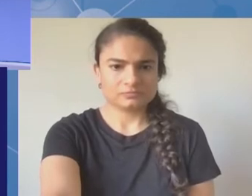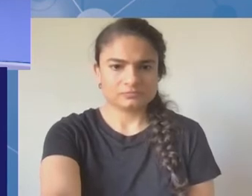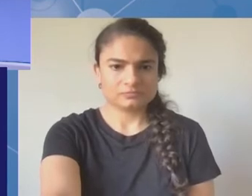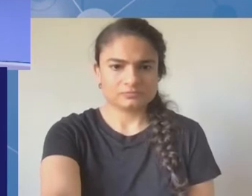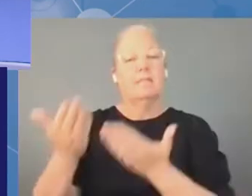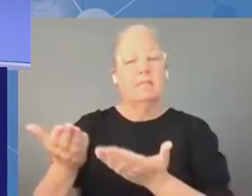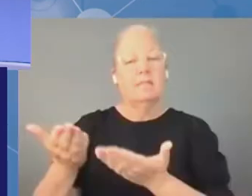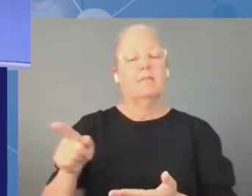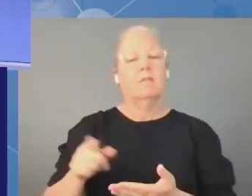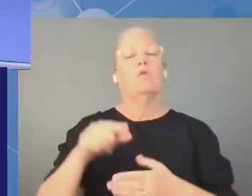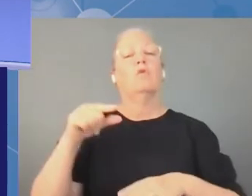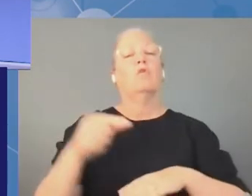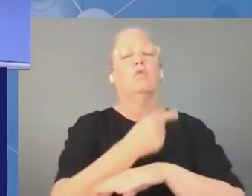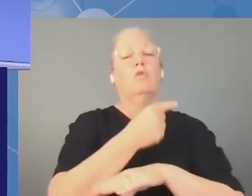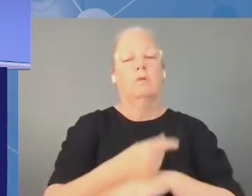الإلكتروني.